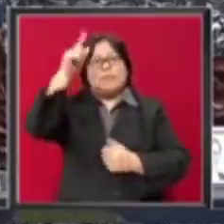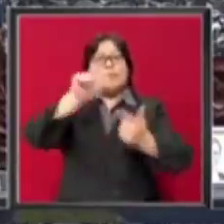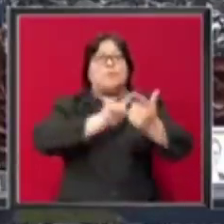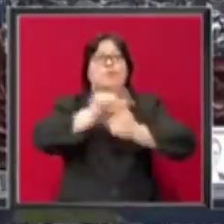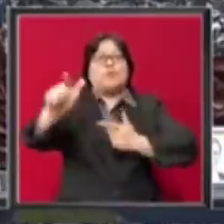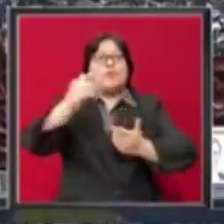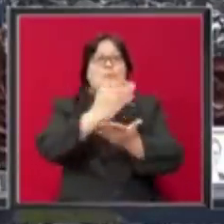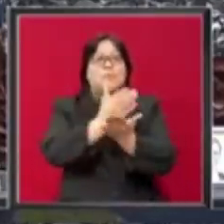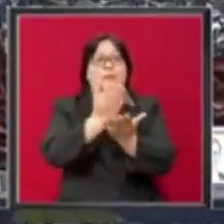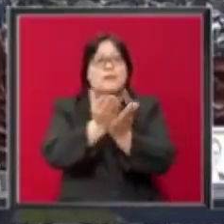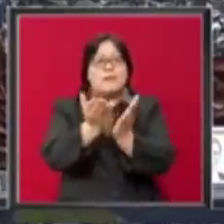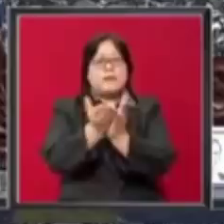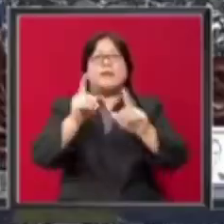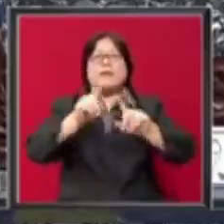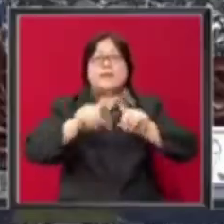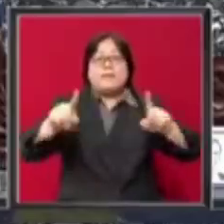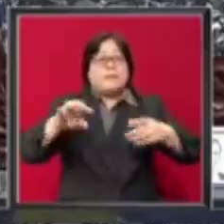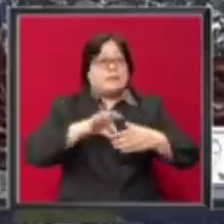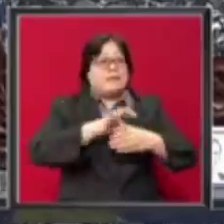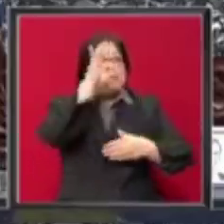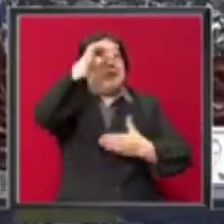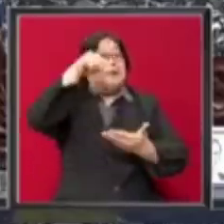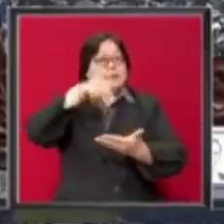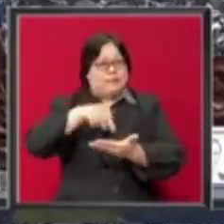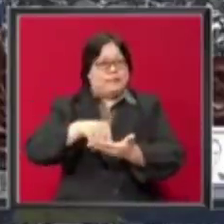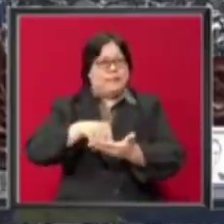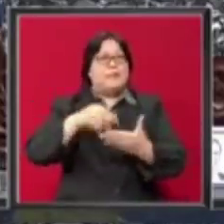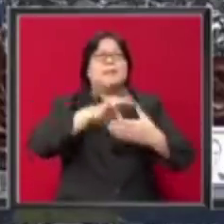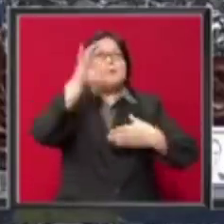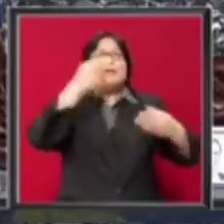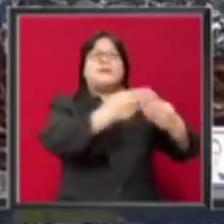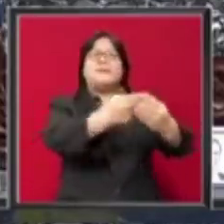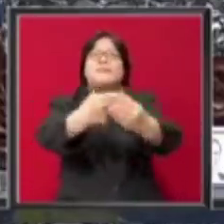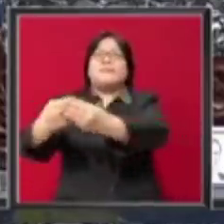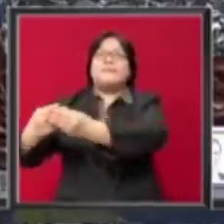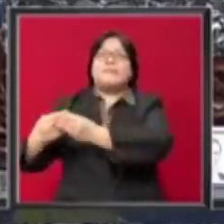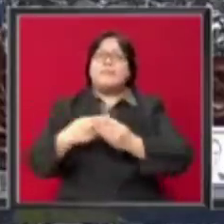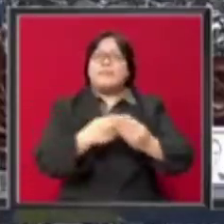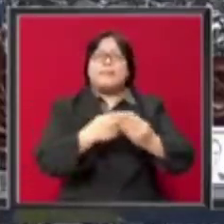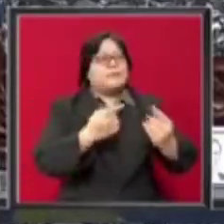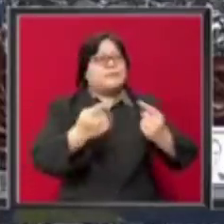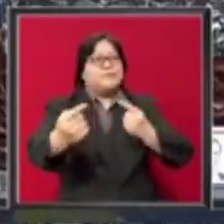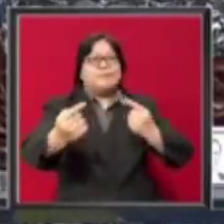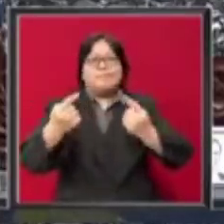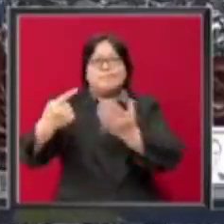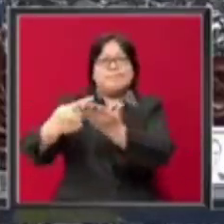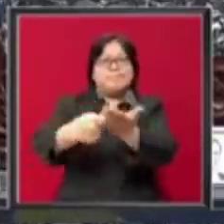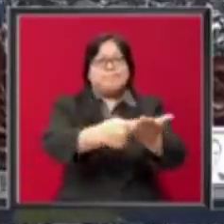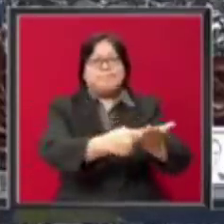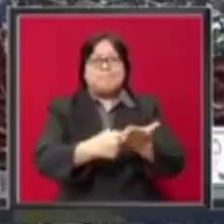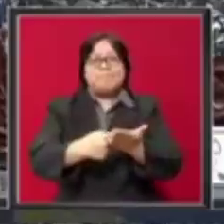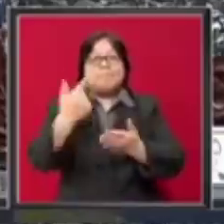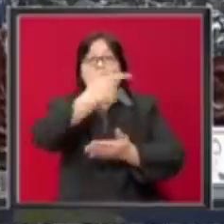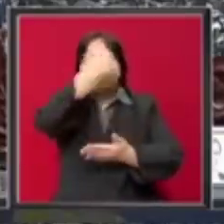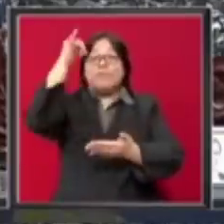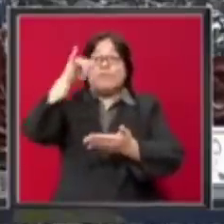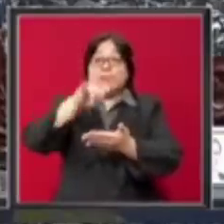meluluskan belanjawan. Tapi semangat inilah semangat muafakat, semangat perundingan. Sebab